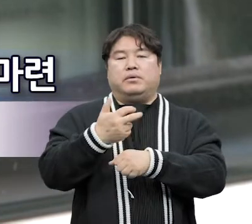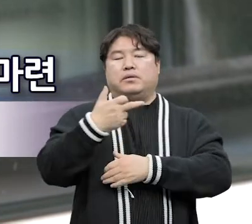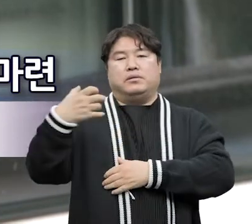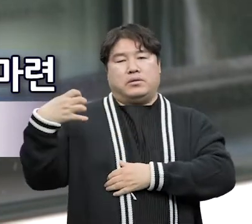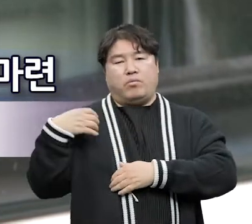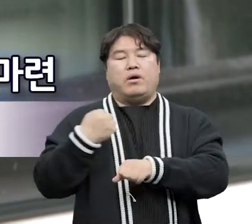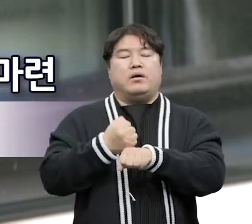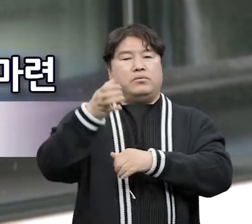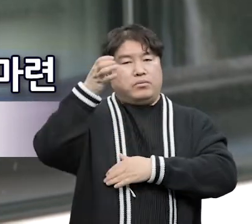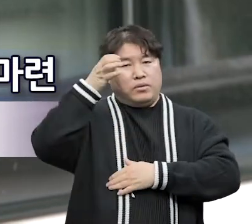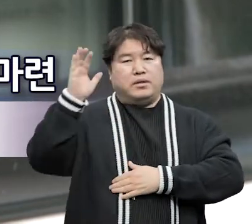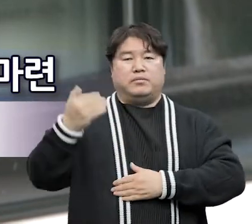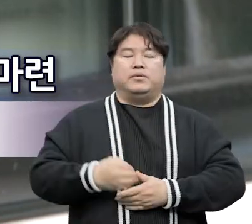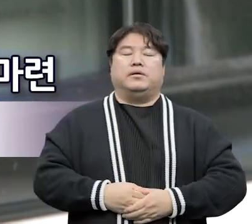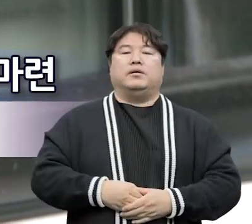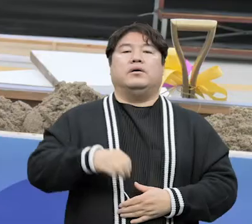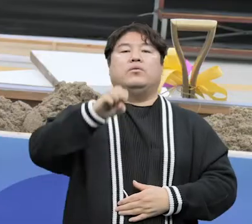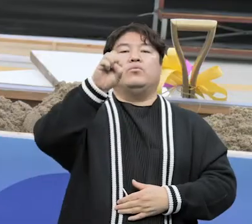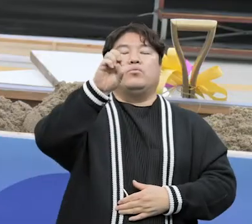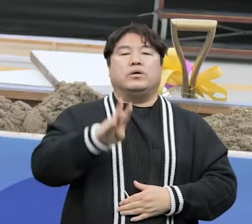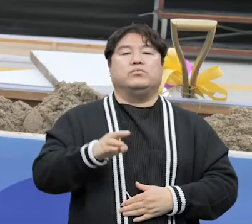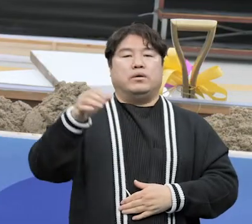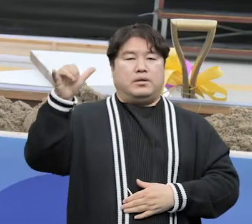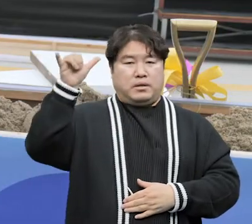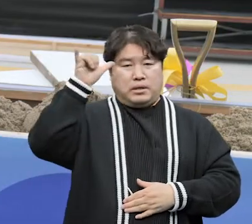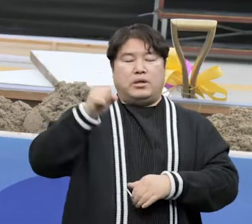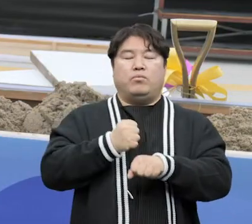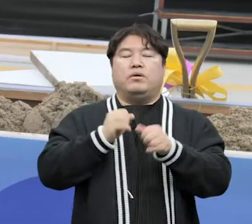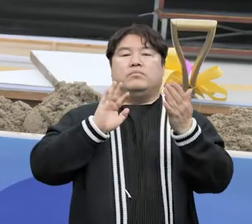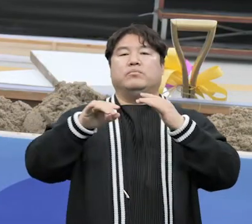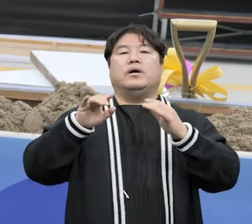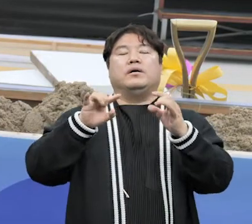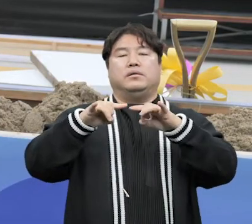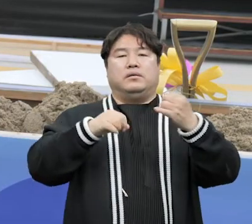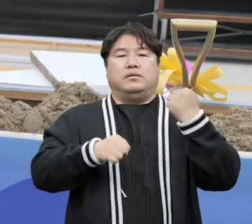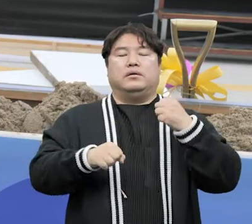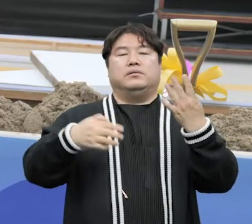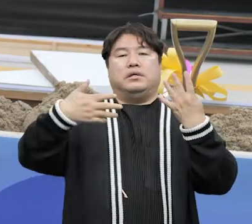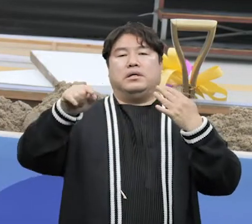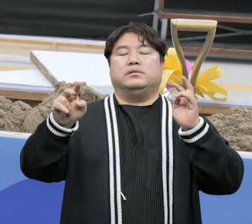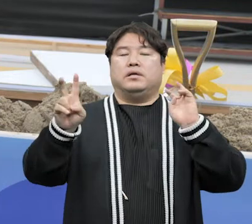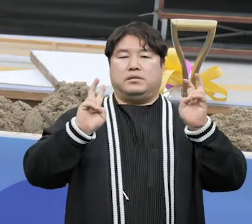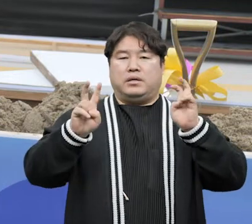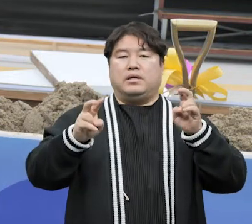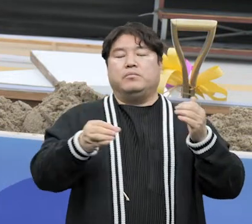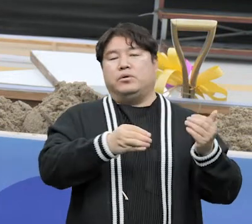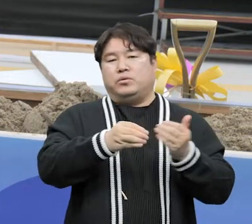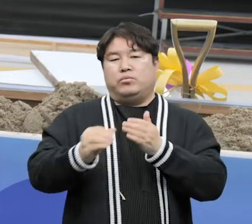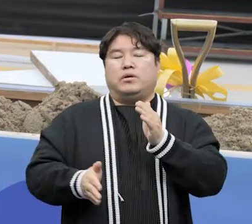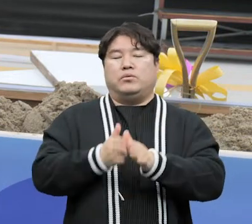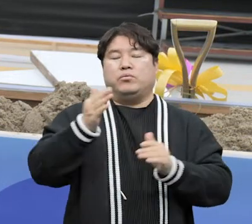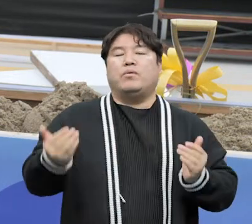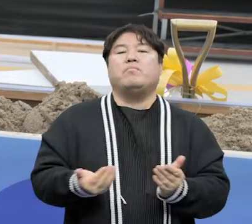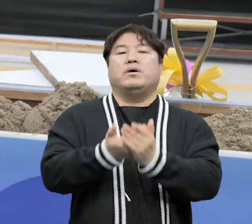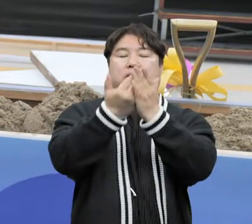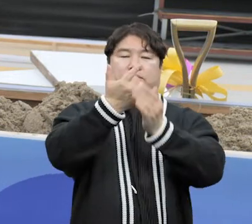것으로 기대됩니다. 광주가 AI와 미래에너지 등 4차 산업을 선도하는 도시로